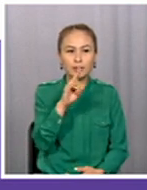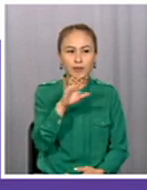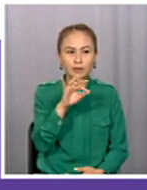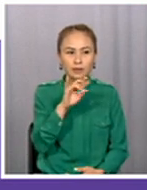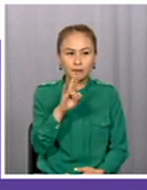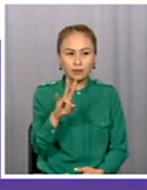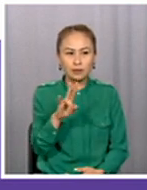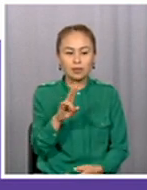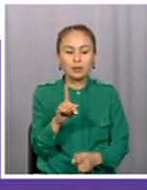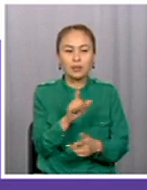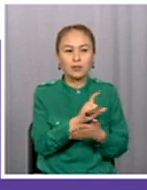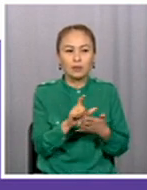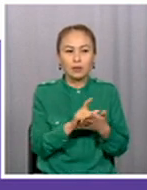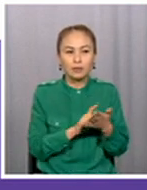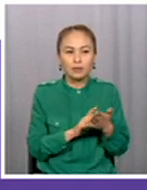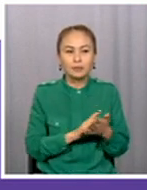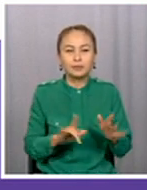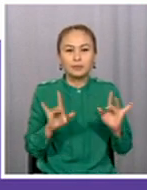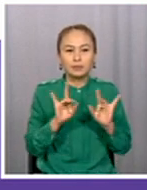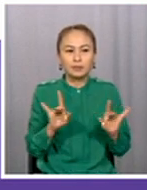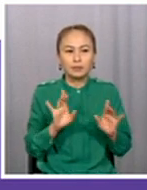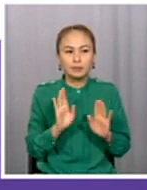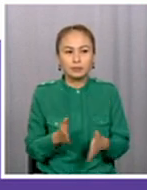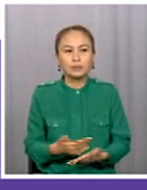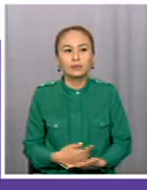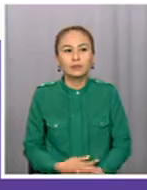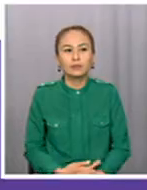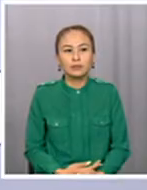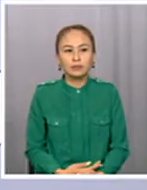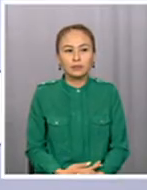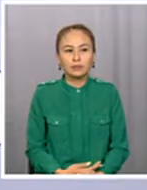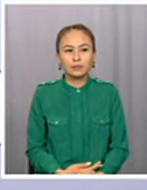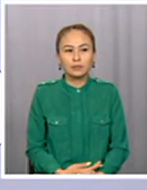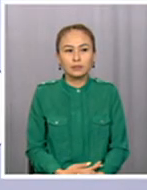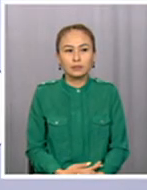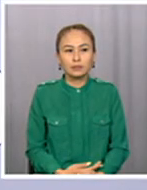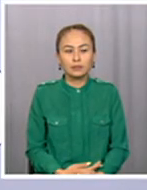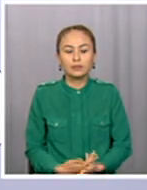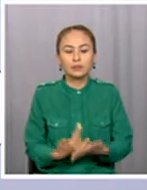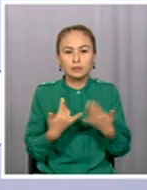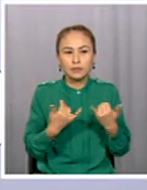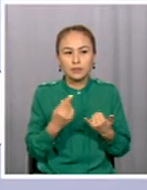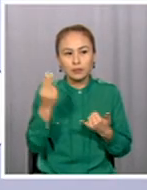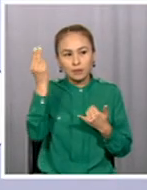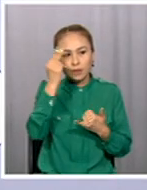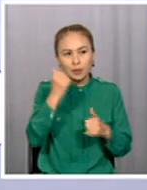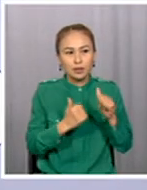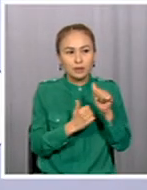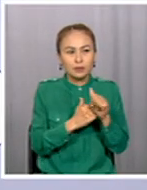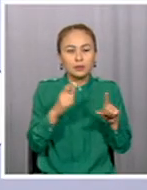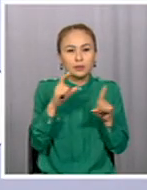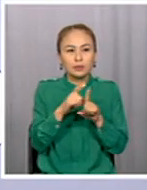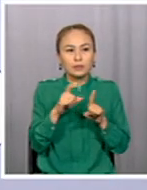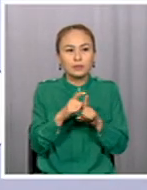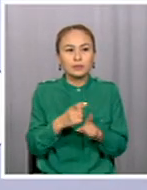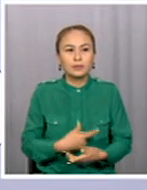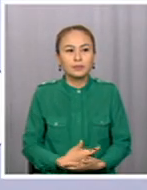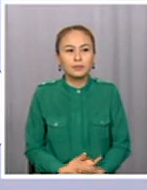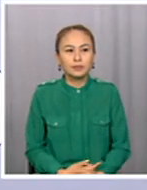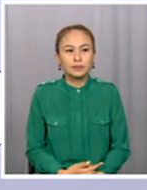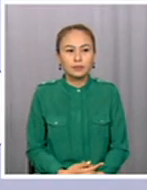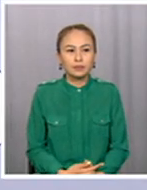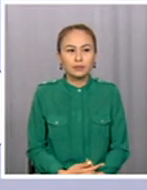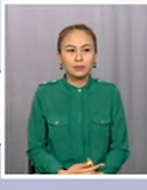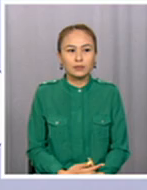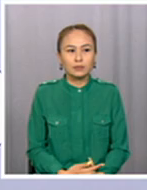Константиннің реформаларына сипаттама бересіздер. Бүгінгі сабағымыздың тірек сөздерімен таныс болайық. Бірінші